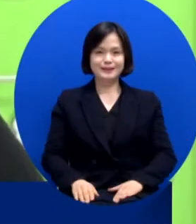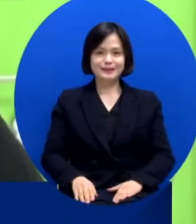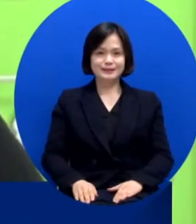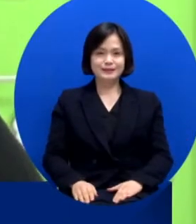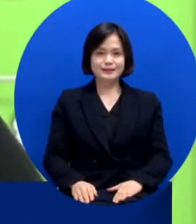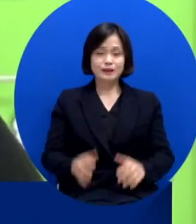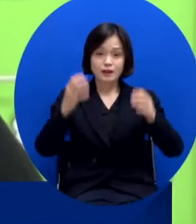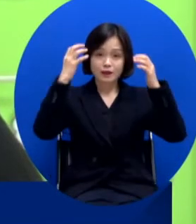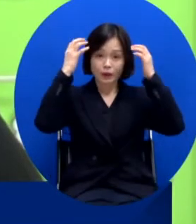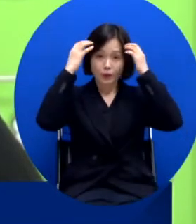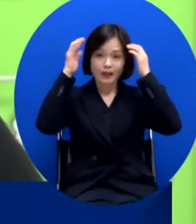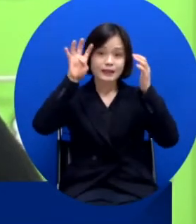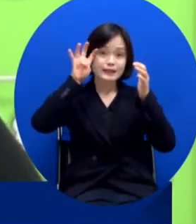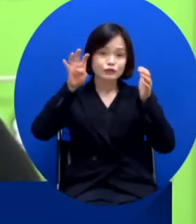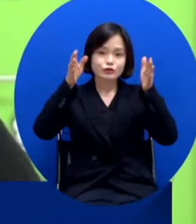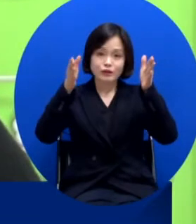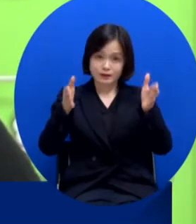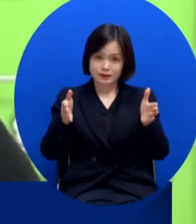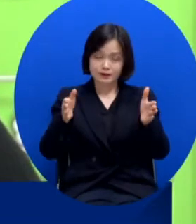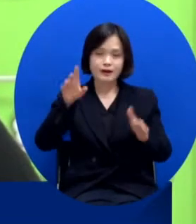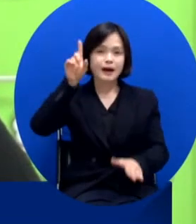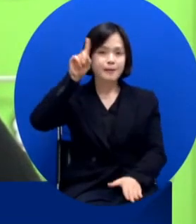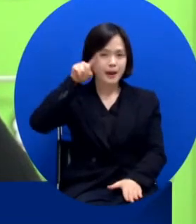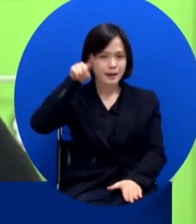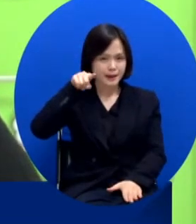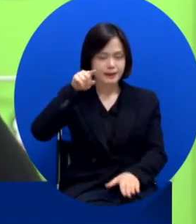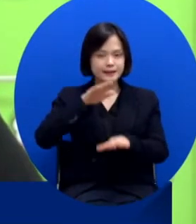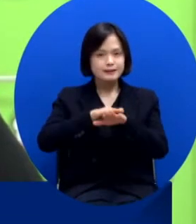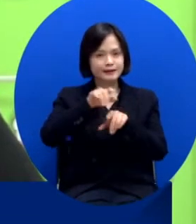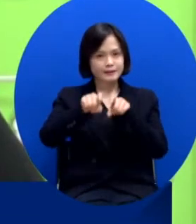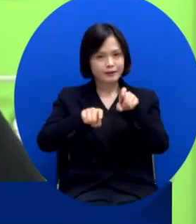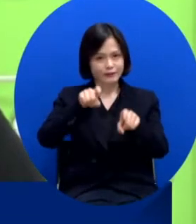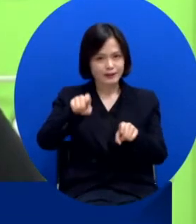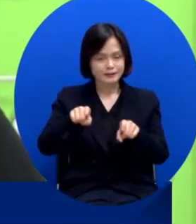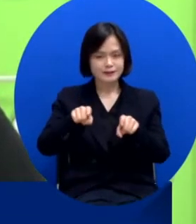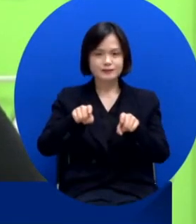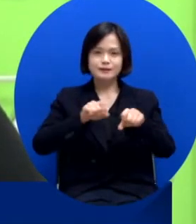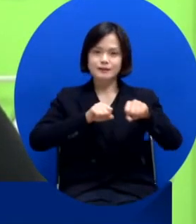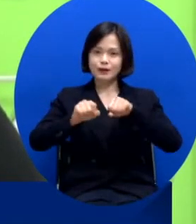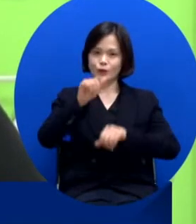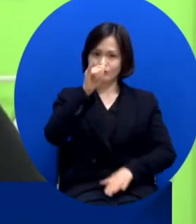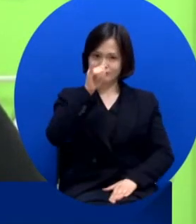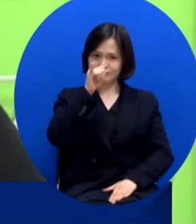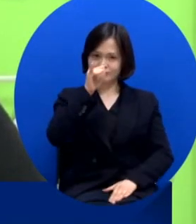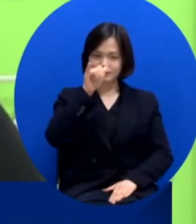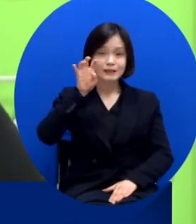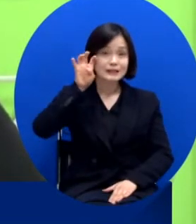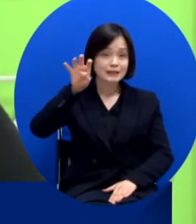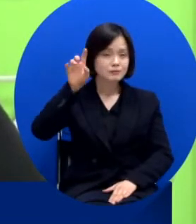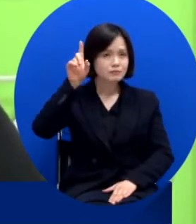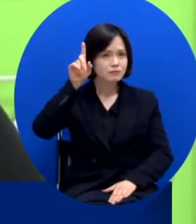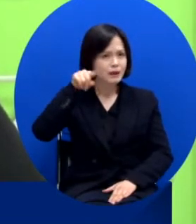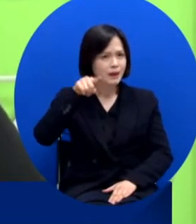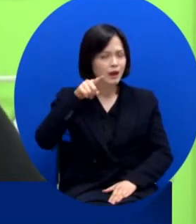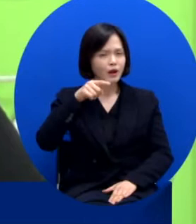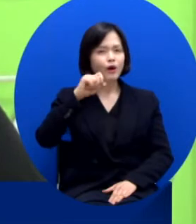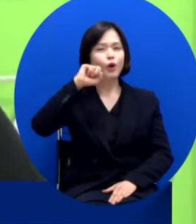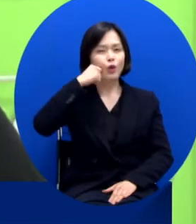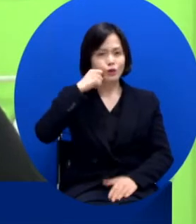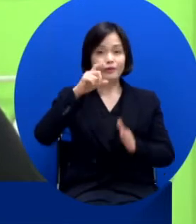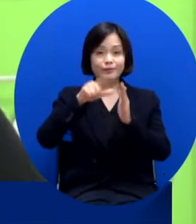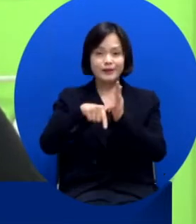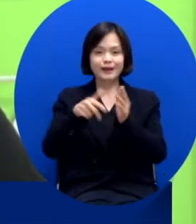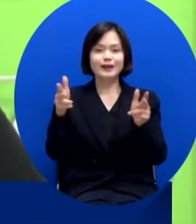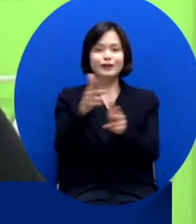40일 동안에 매일매일 실천하는 탄소 금식의 실천들이 있고요. 40일이 어려운 분들을 위해서 주